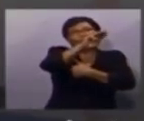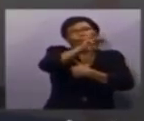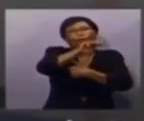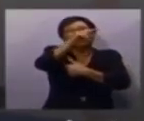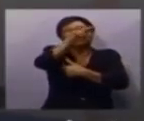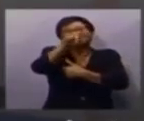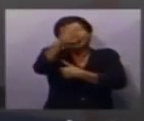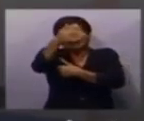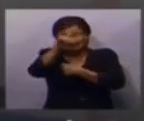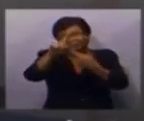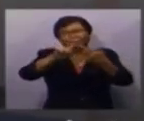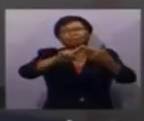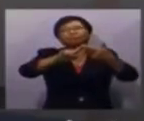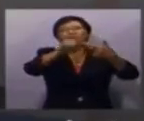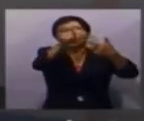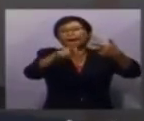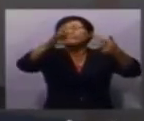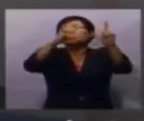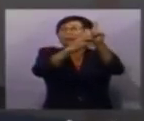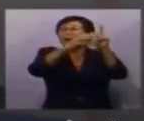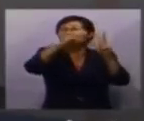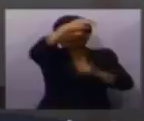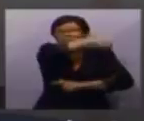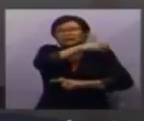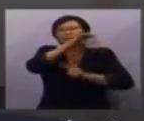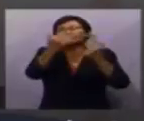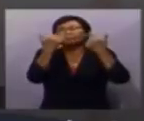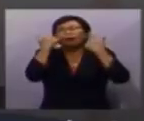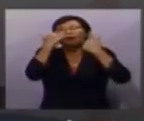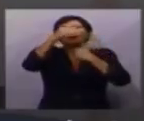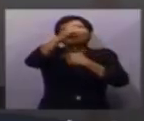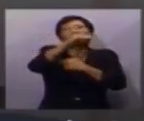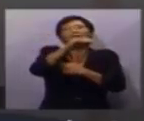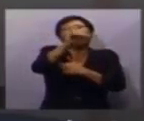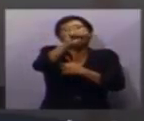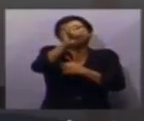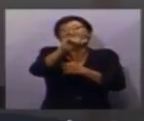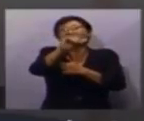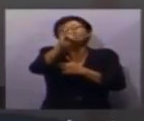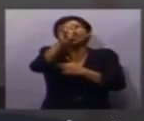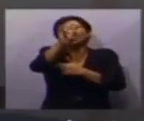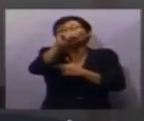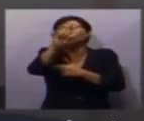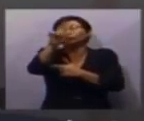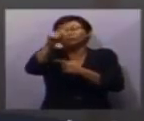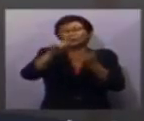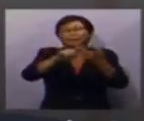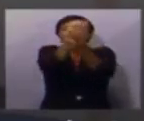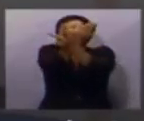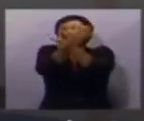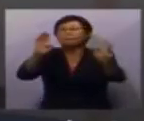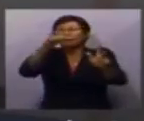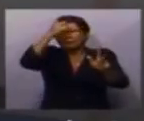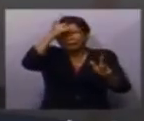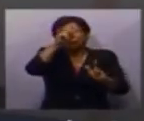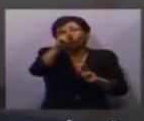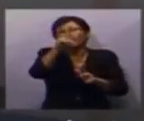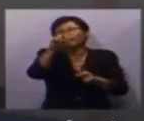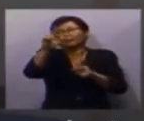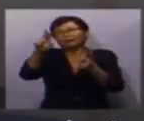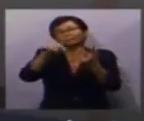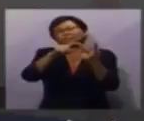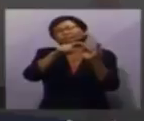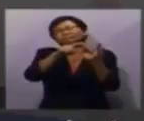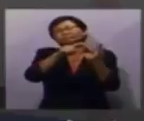Zahid Mat Arif, calon PAS Kapten Besara Ahia Tudin Daud dan calon bebas Dato' Kadir